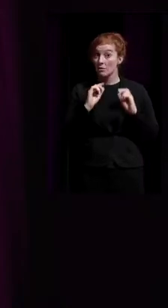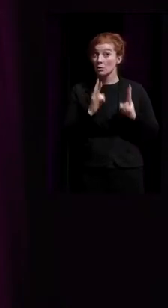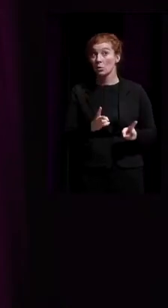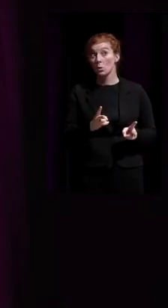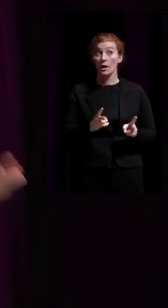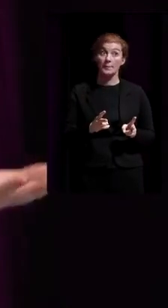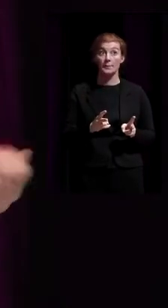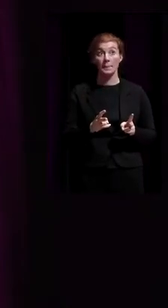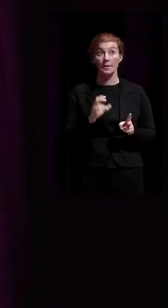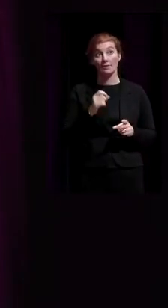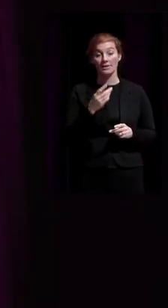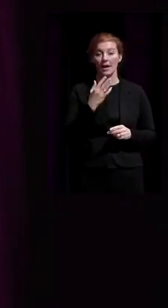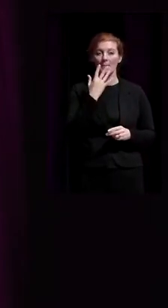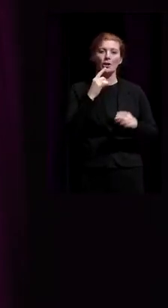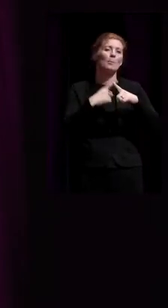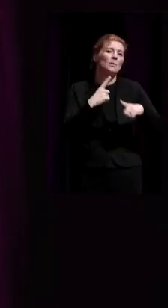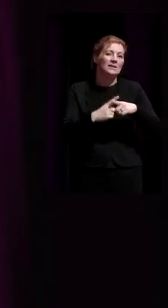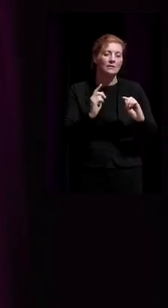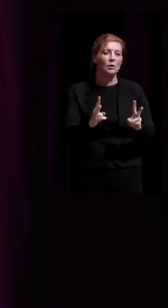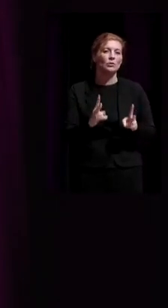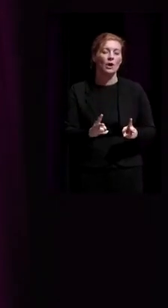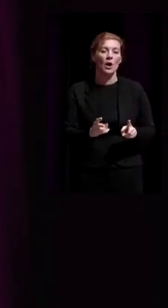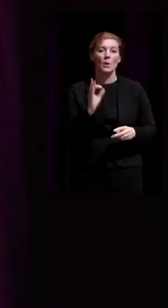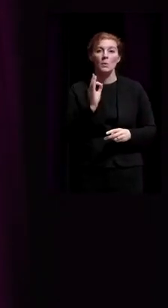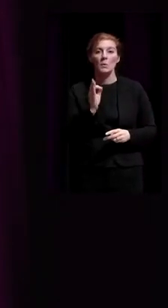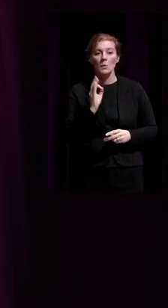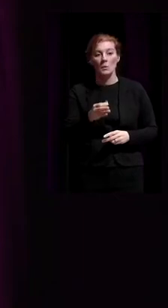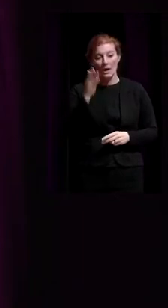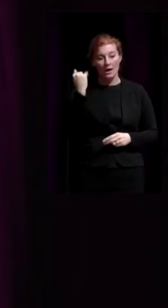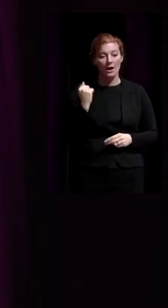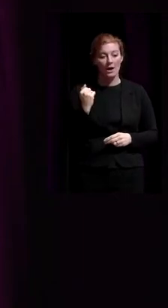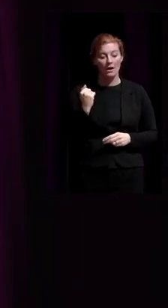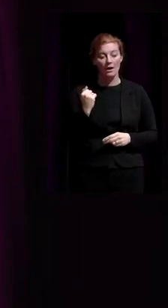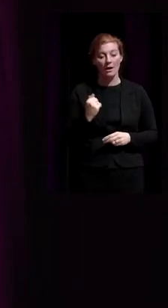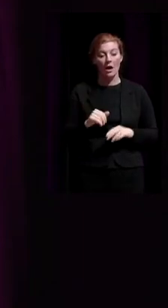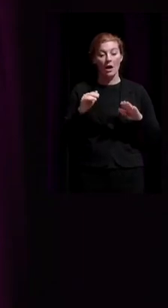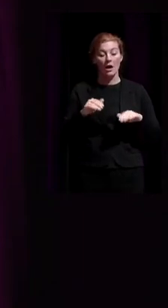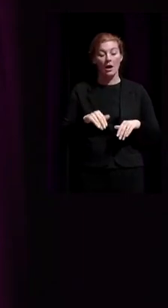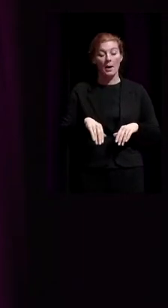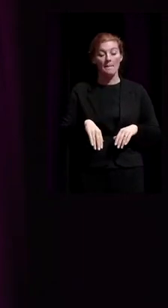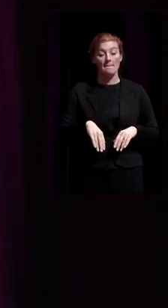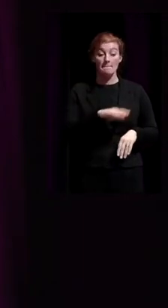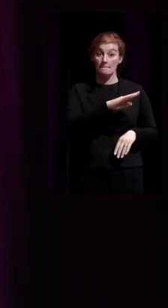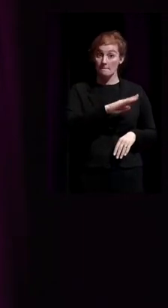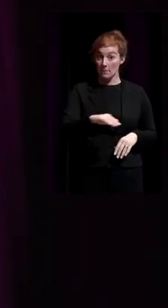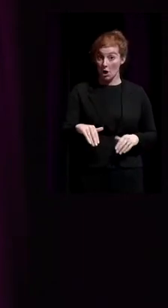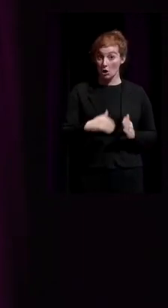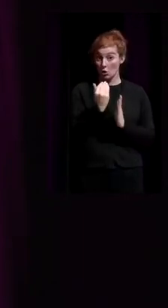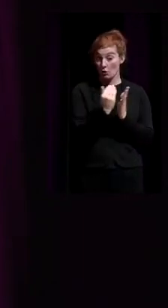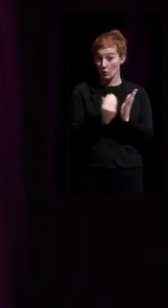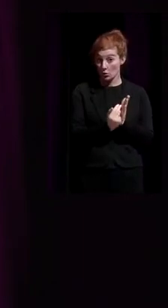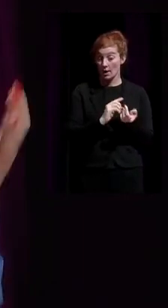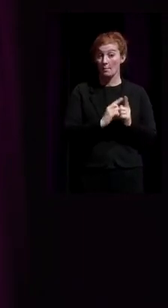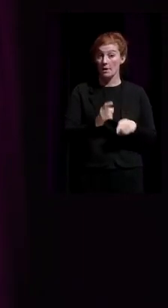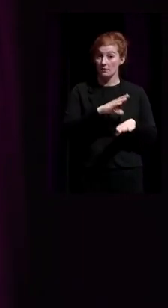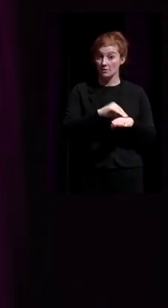lite upplyftande här, på vilket sätt har barnkonventionen, när den blivit svensk lag,